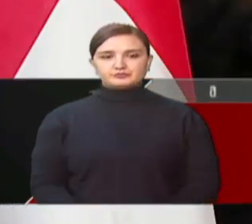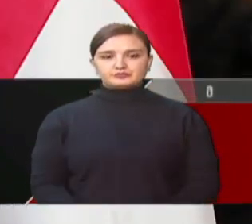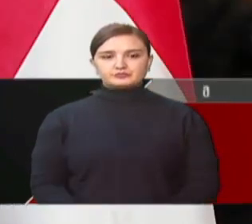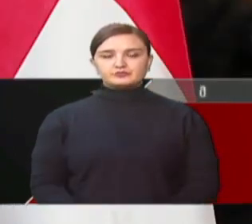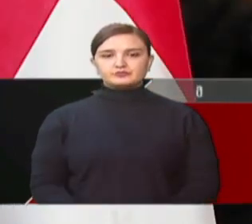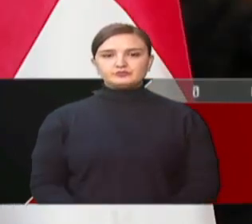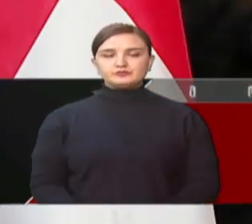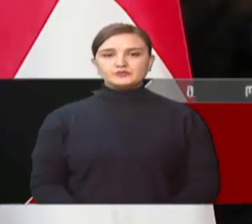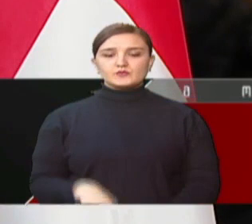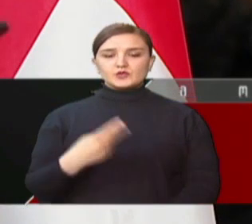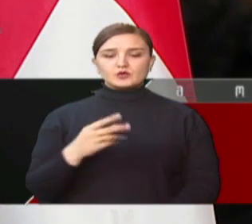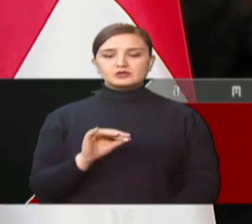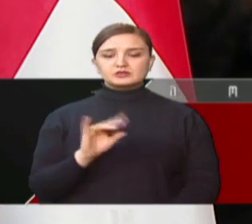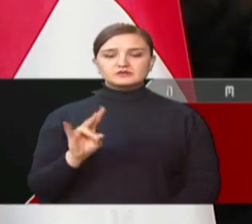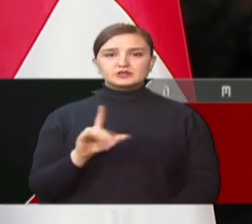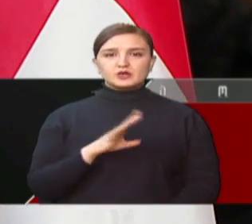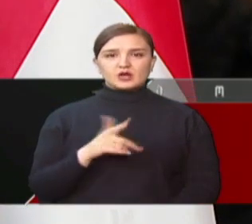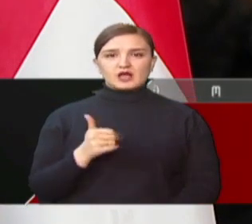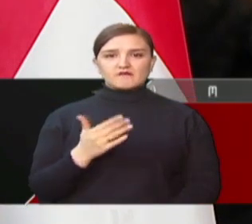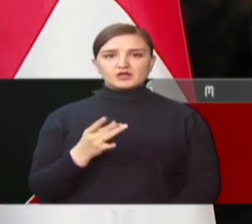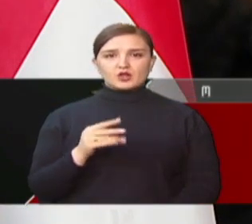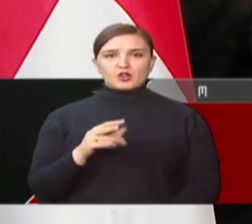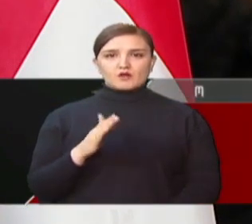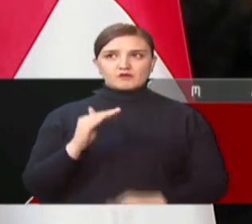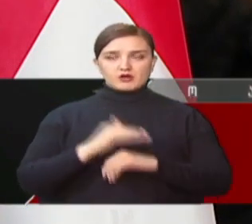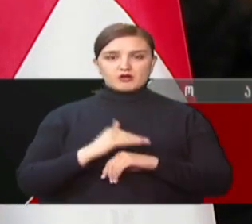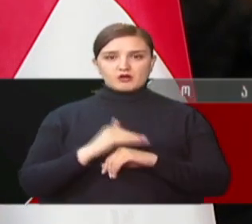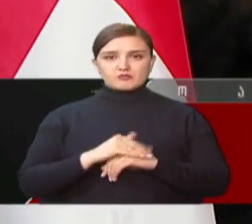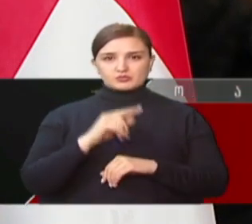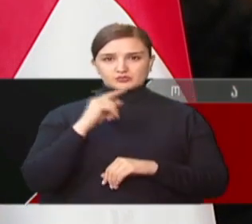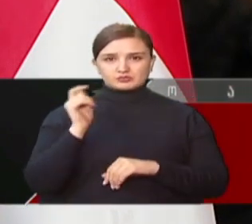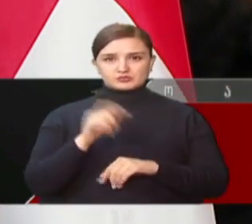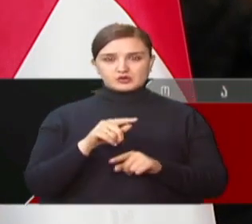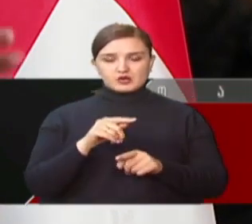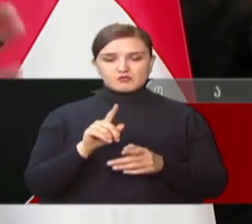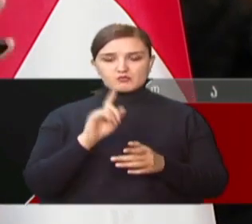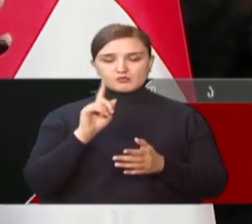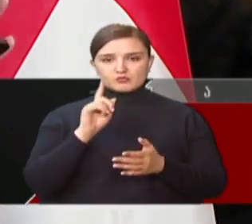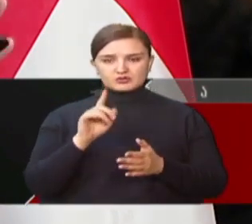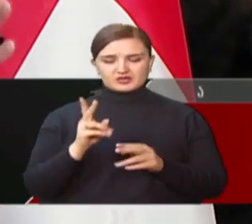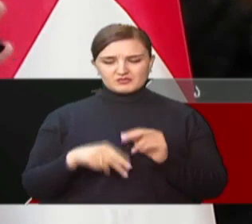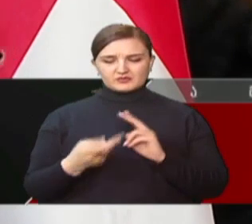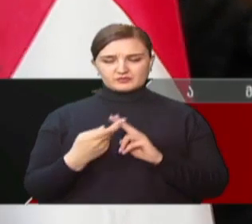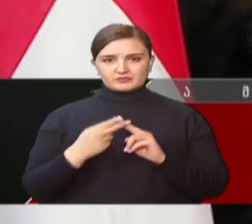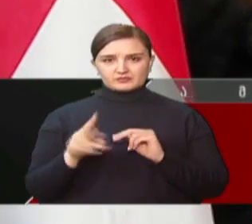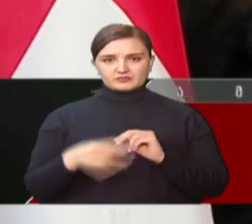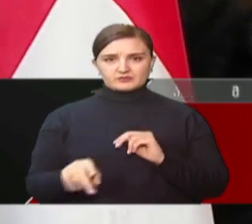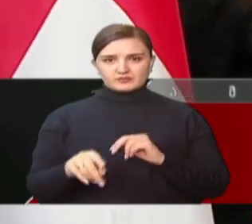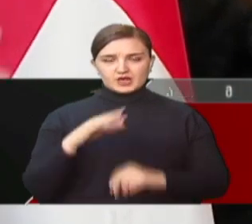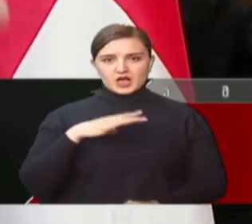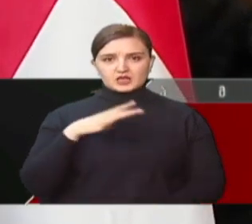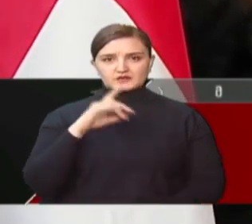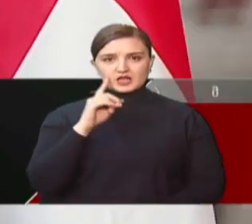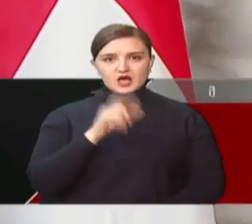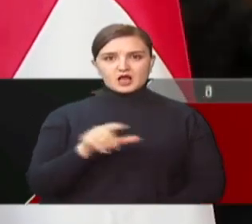20 ივნისსაც ამან იმუშავა რომ აი გავრილოვის ღამემ და ქართველ ახალგაზრდებს დამამთავრებინეთ ქართველ